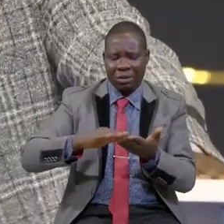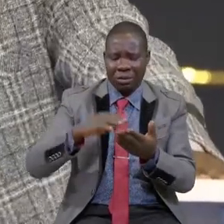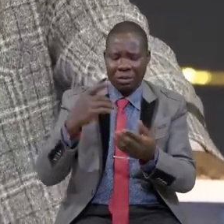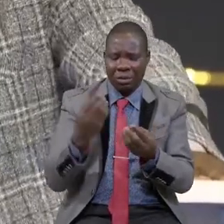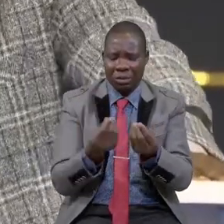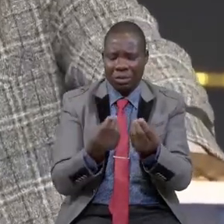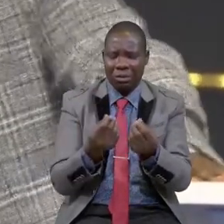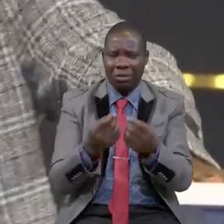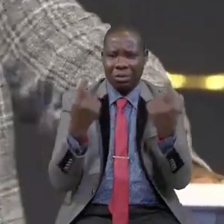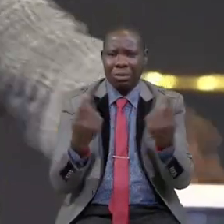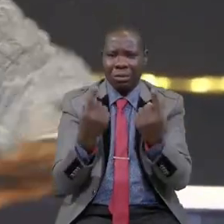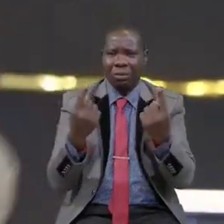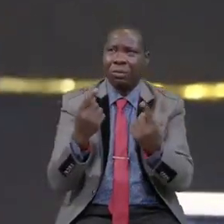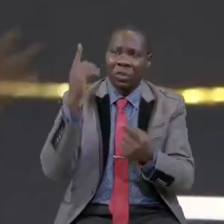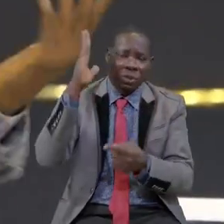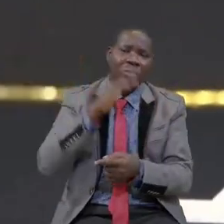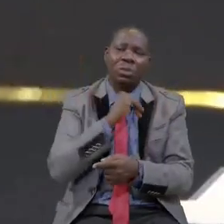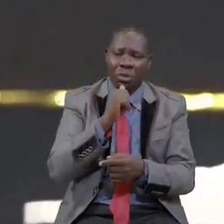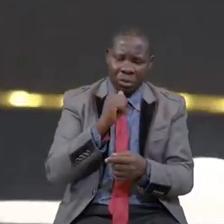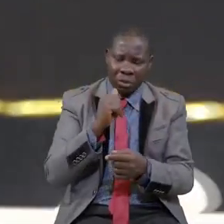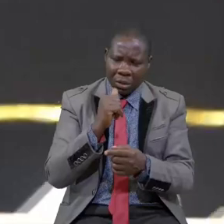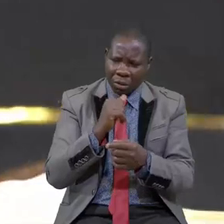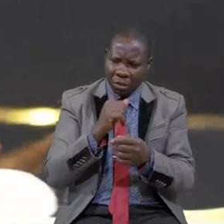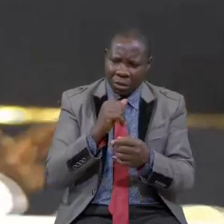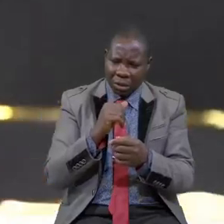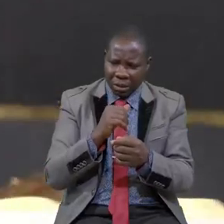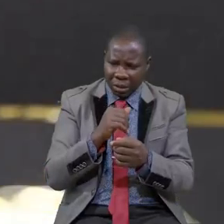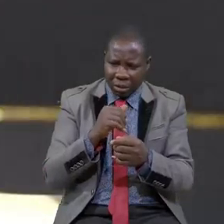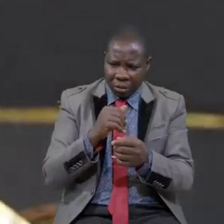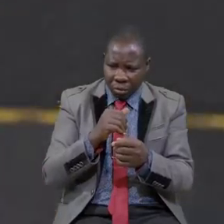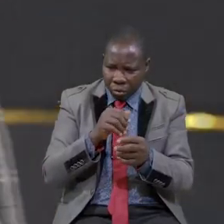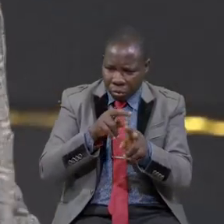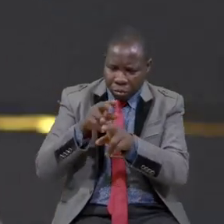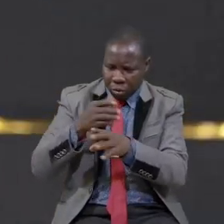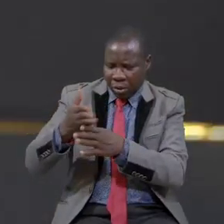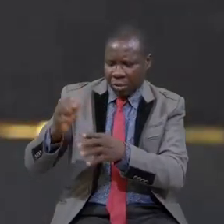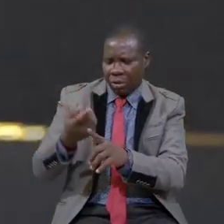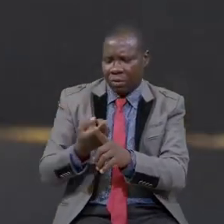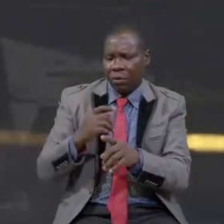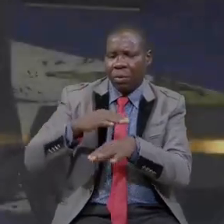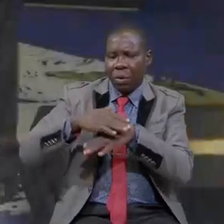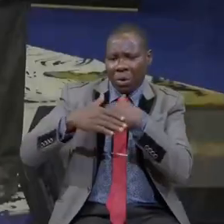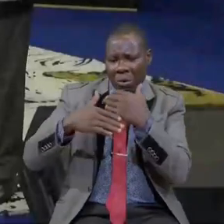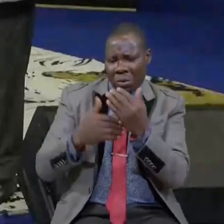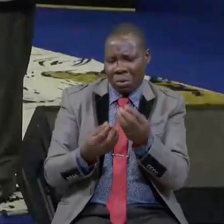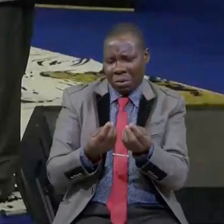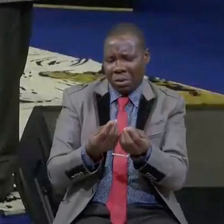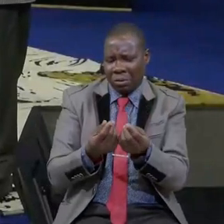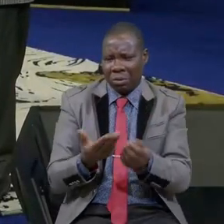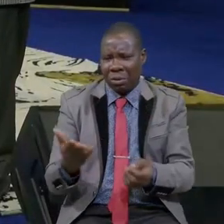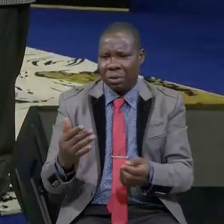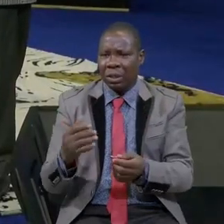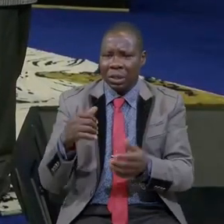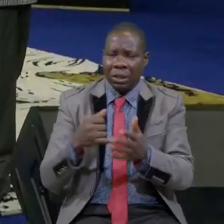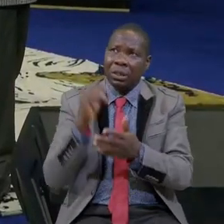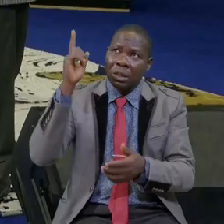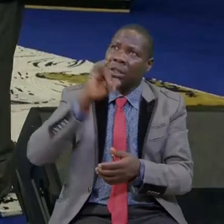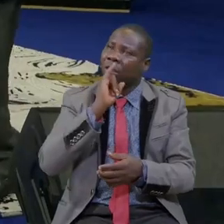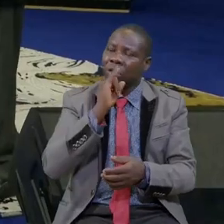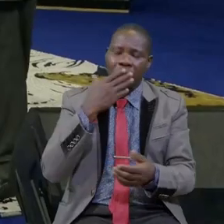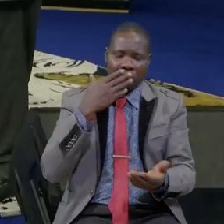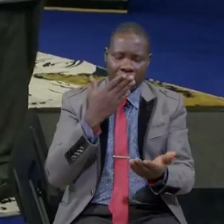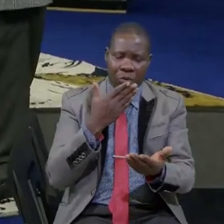ne survole pas les péchés ordinaires. Il ne méprise pas. Ah, il est Dieu, il est bon. Oui, il est bon, mais il est